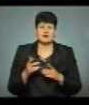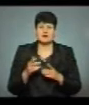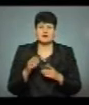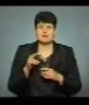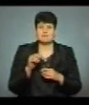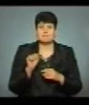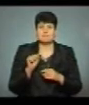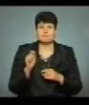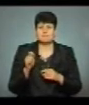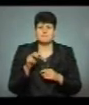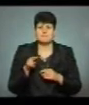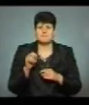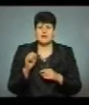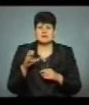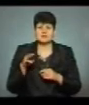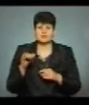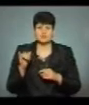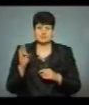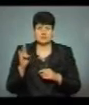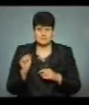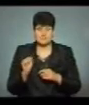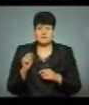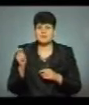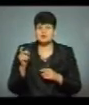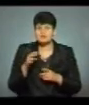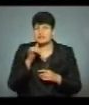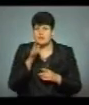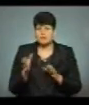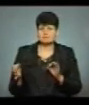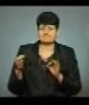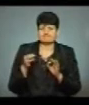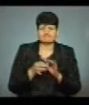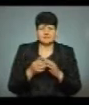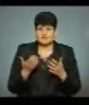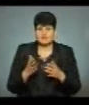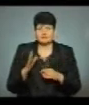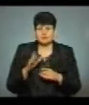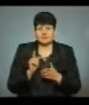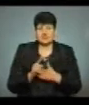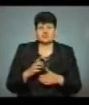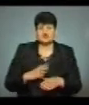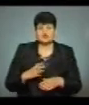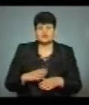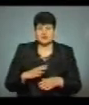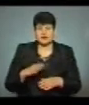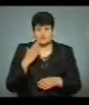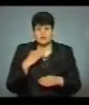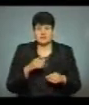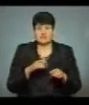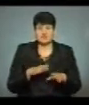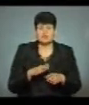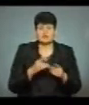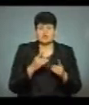вони розміщені за Горішньою Вигнанкою, відповідно, у них немає прямого зв'язку з Чортковим, відповідно, вони змушені чекати, поки визначиться Горішня